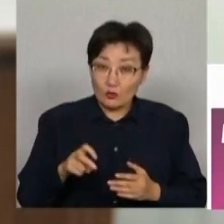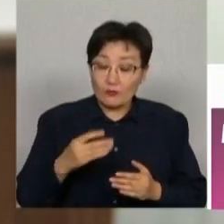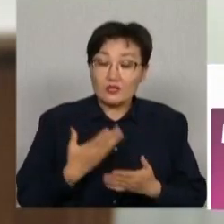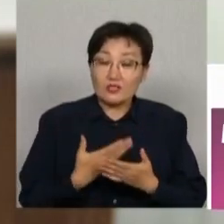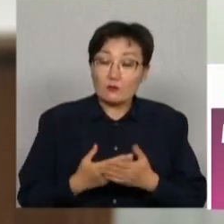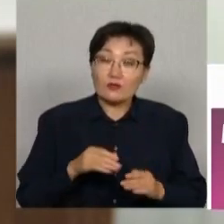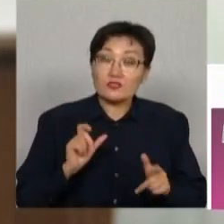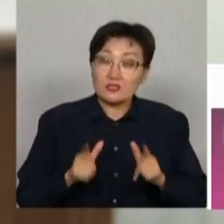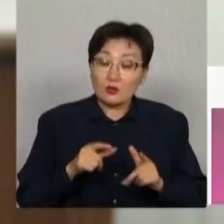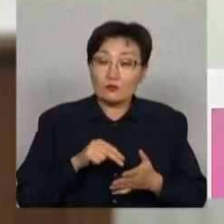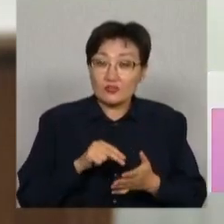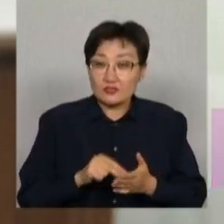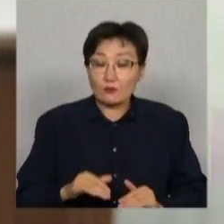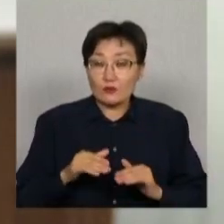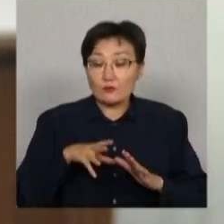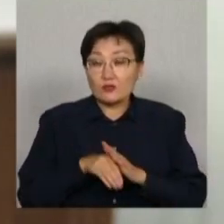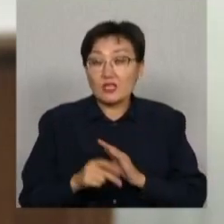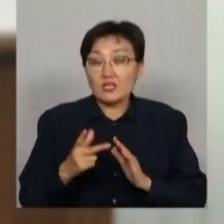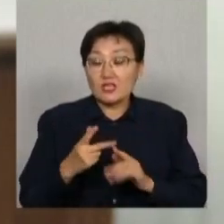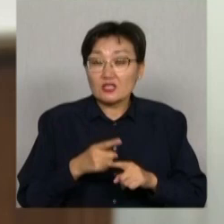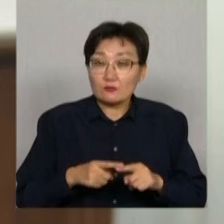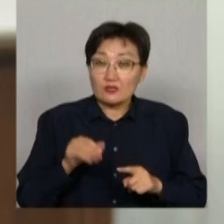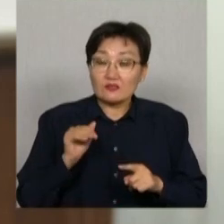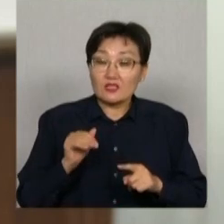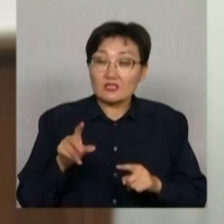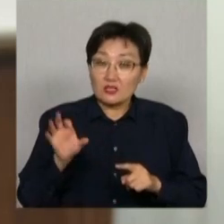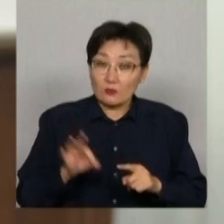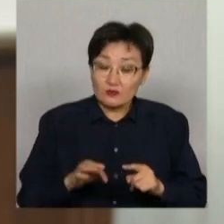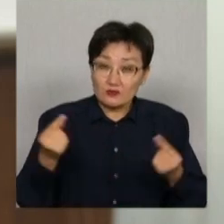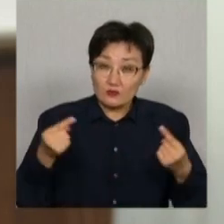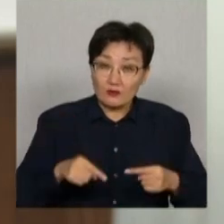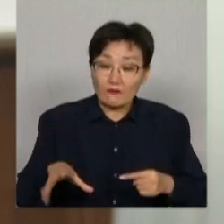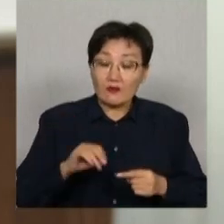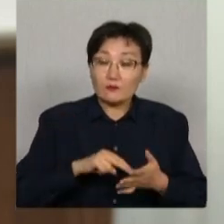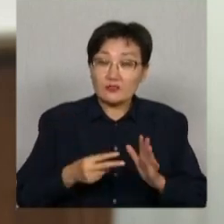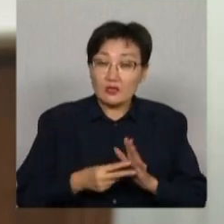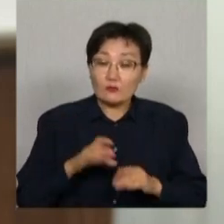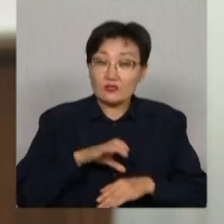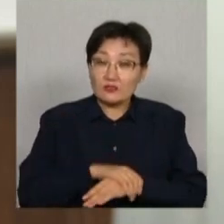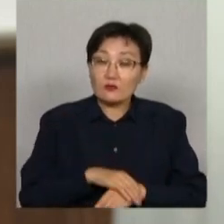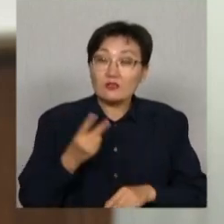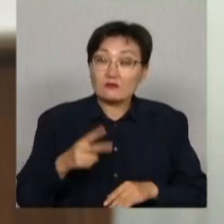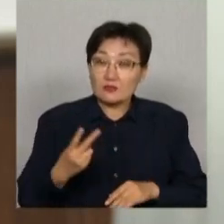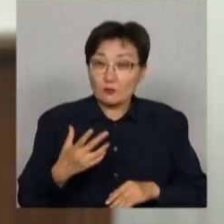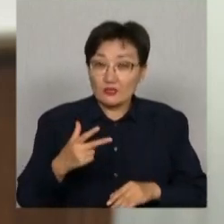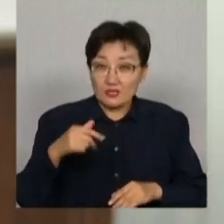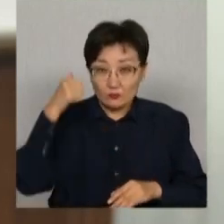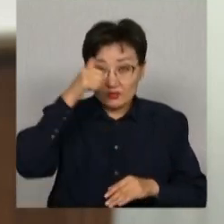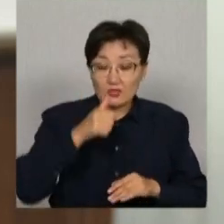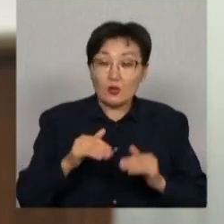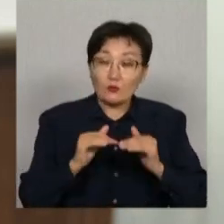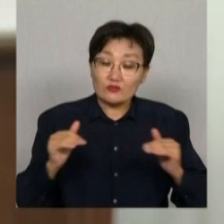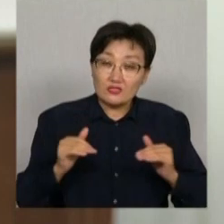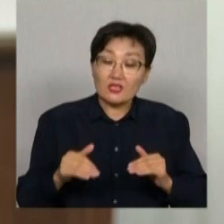Прогнозируемый реальный рост ВВП составит в среднем 3,5%. Инфляция во всех сценариях определена в 2023 году на